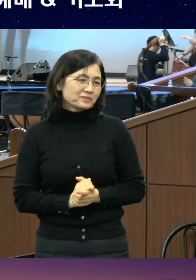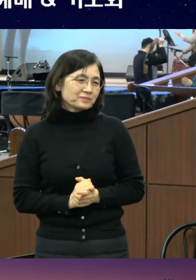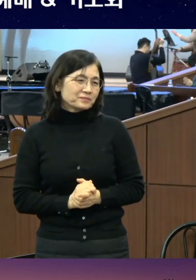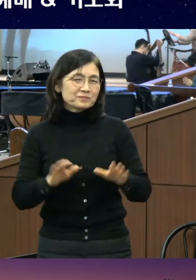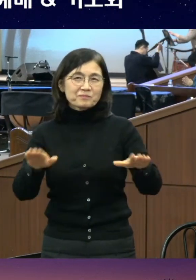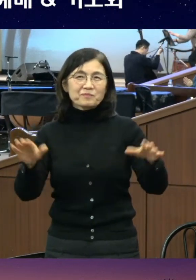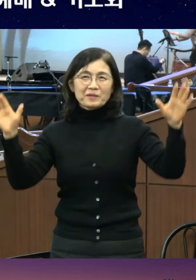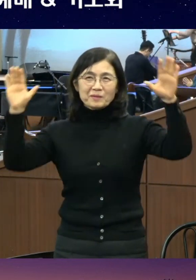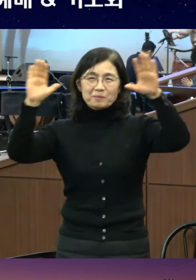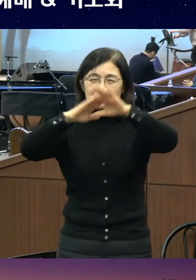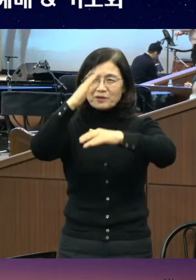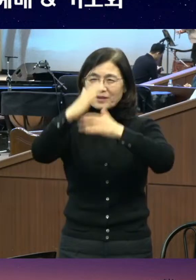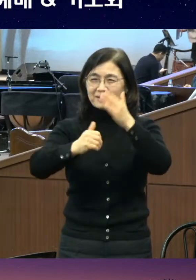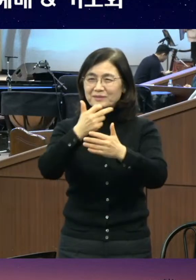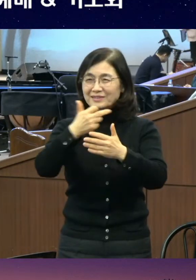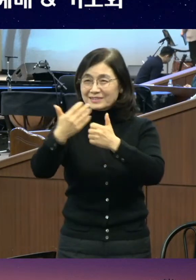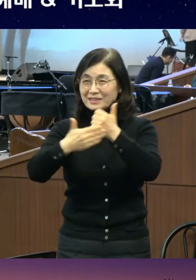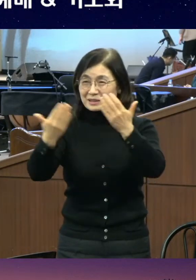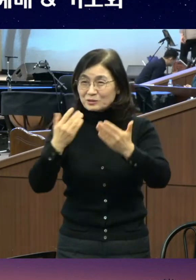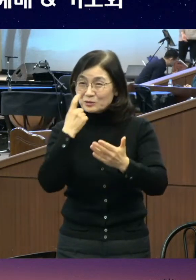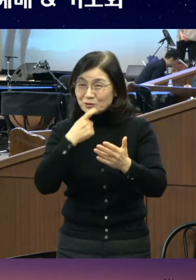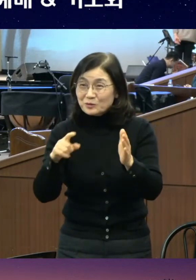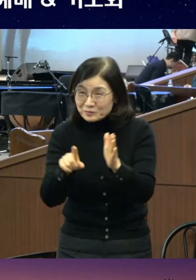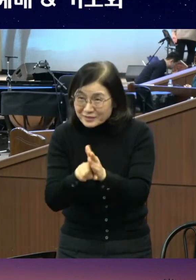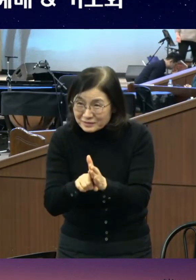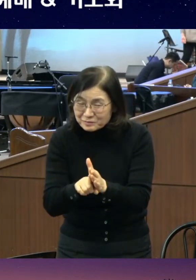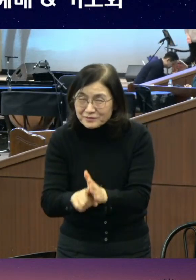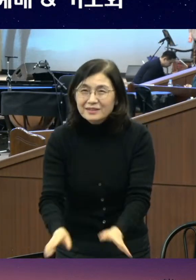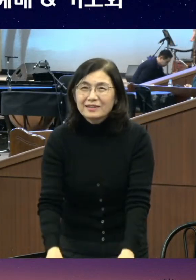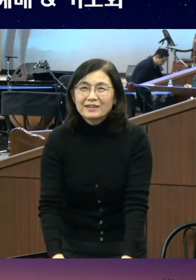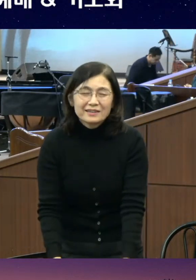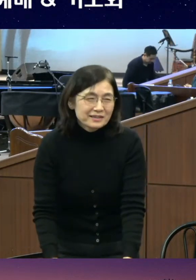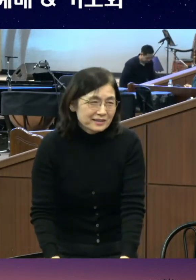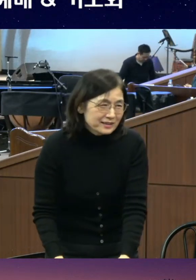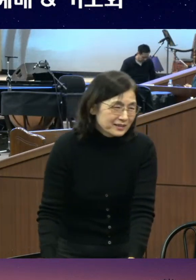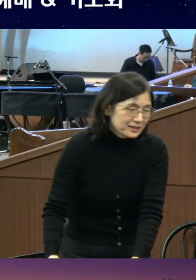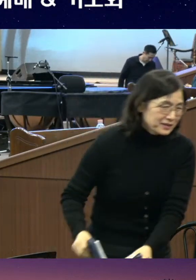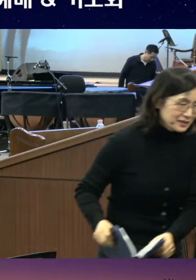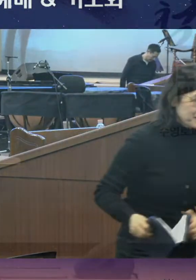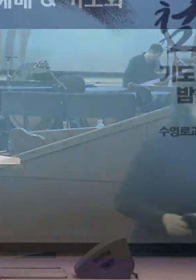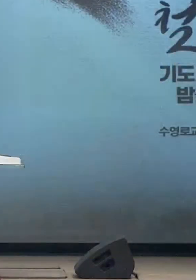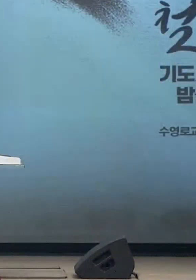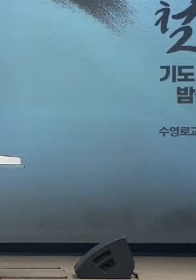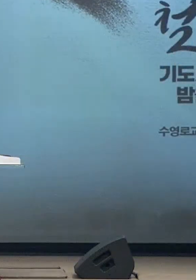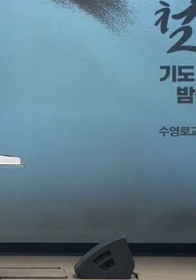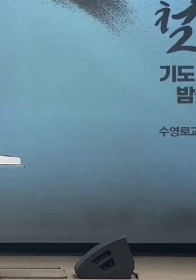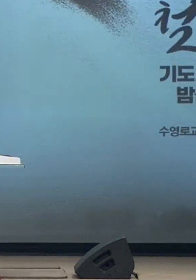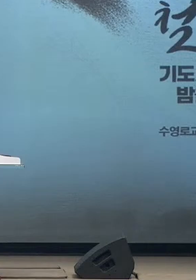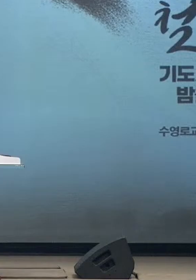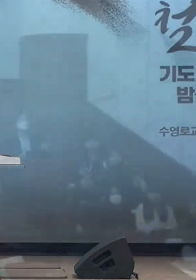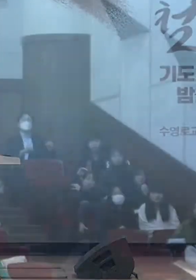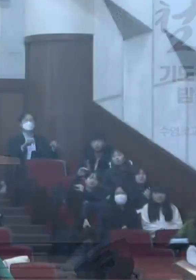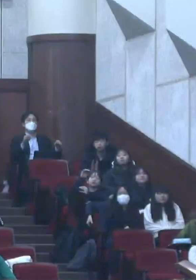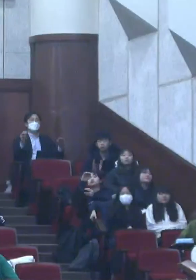오늘 이 밤에도 하나님께서 큰 은혜 주실 줄로 믿습니다. 자, 우리 중고등부를 위해서 박수를 일단